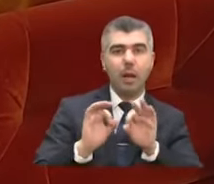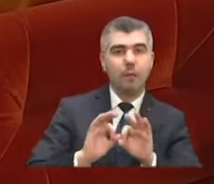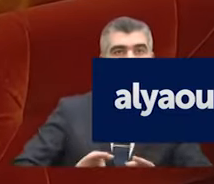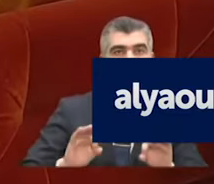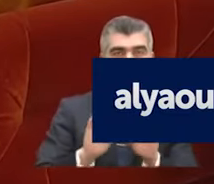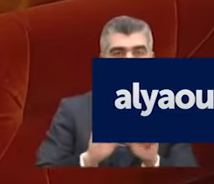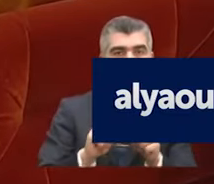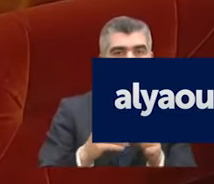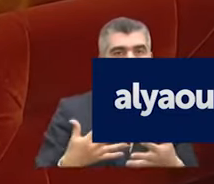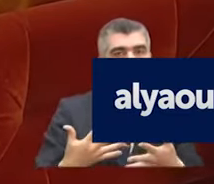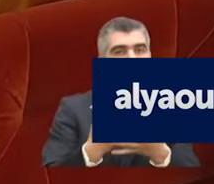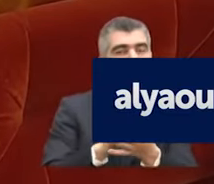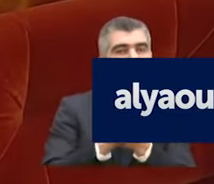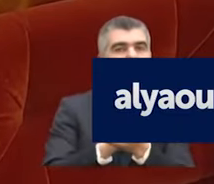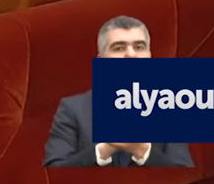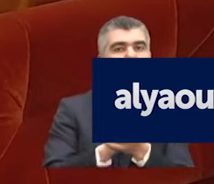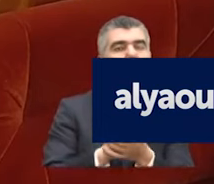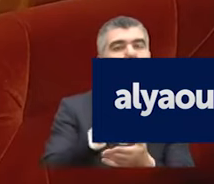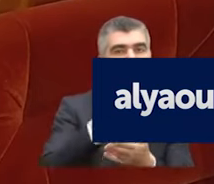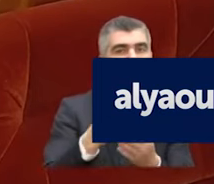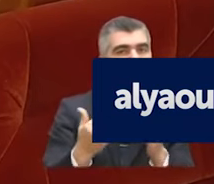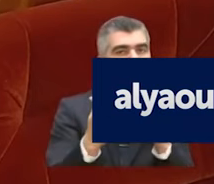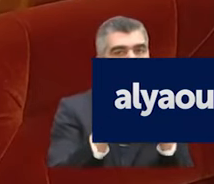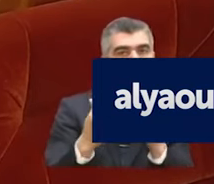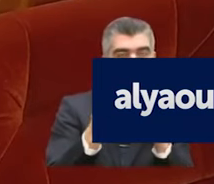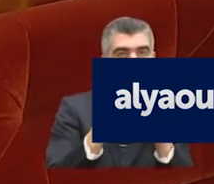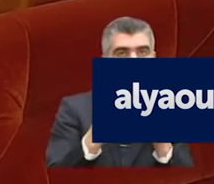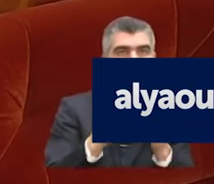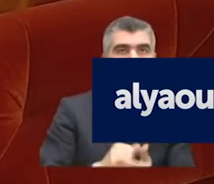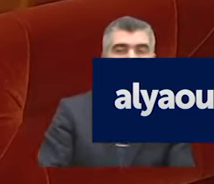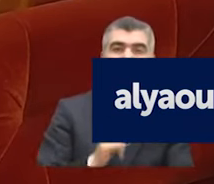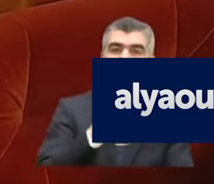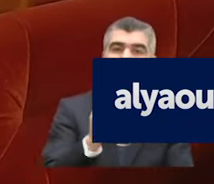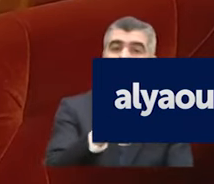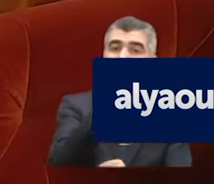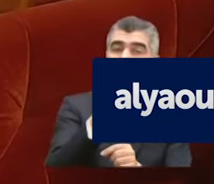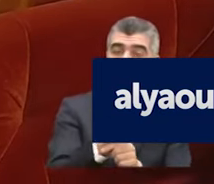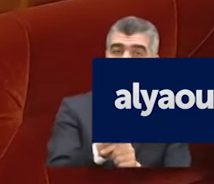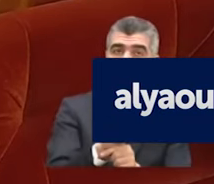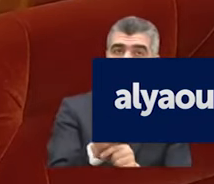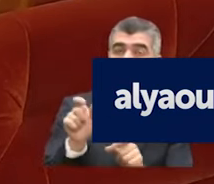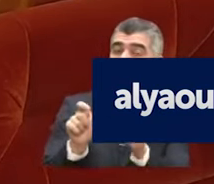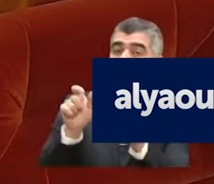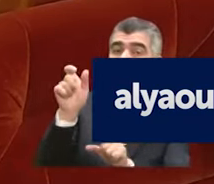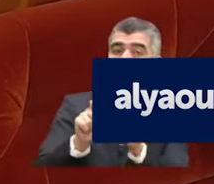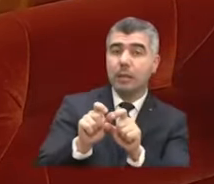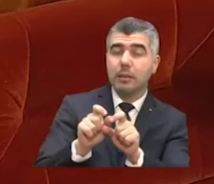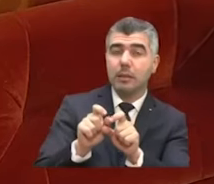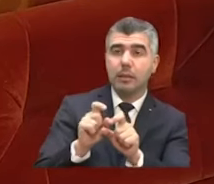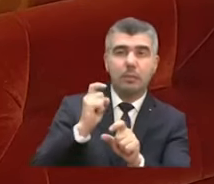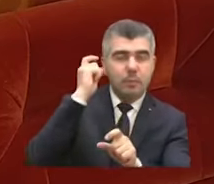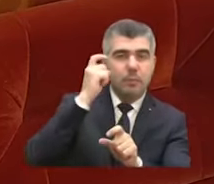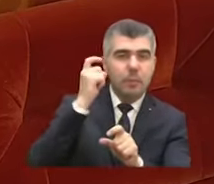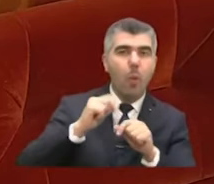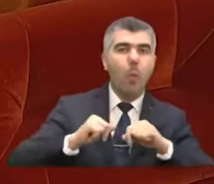ولكن كنتضامنوا وكنتفاهموا. خص عده مرات تلقى هذا السؤال، لان الناس حيت كيفكروا في الاخيره